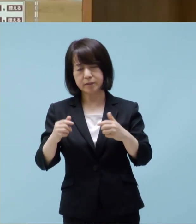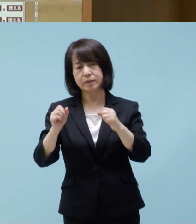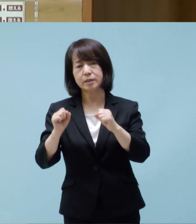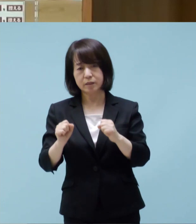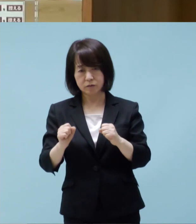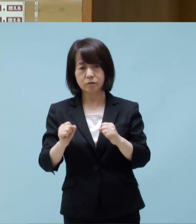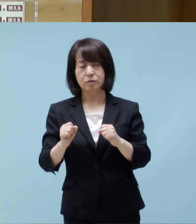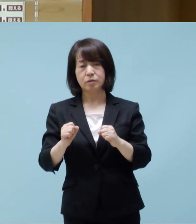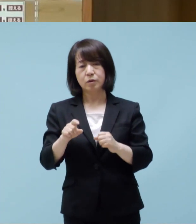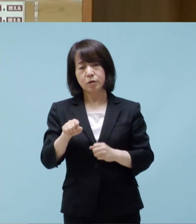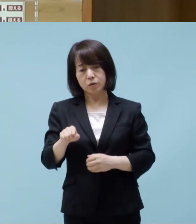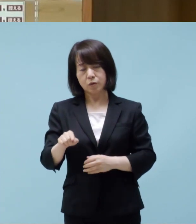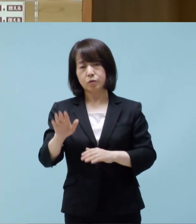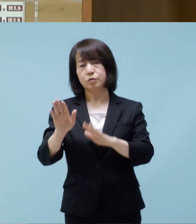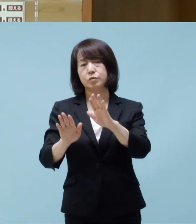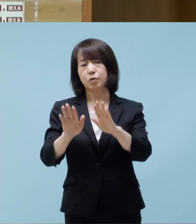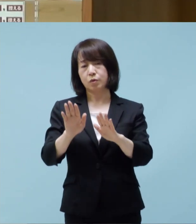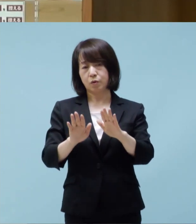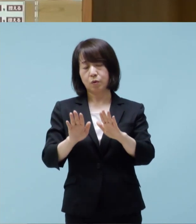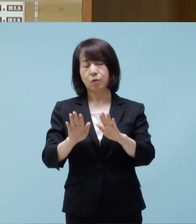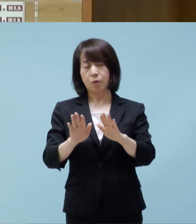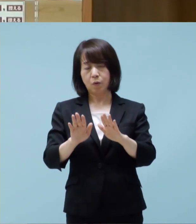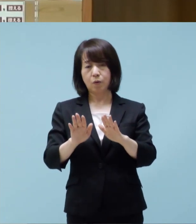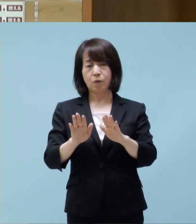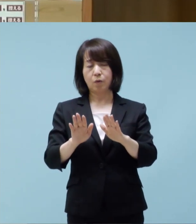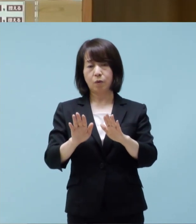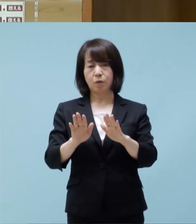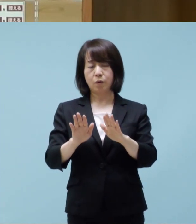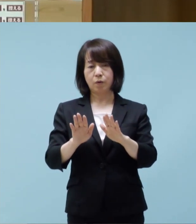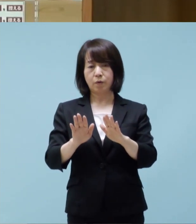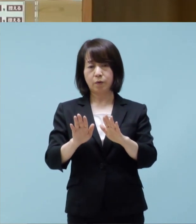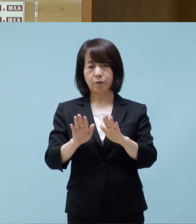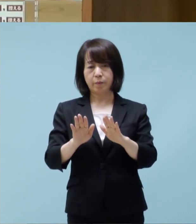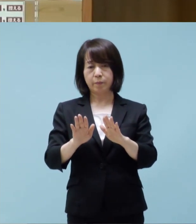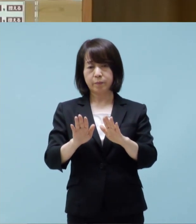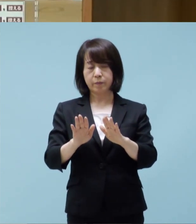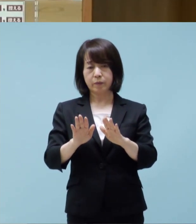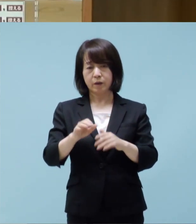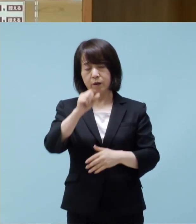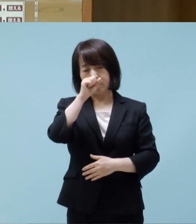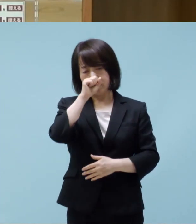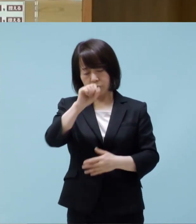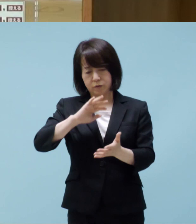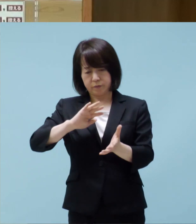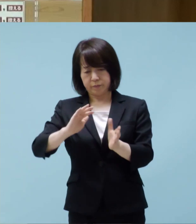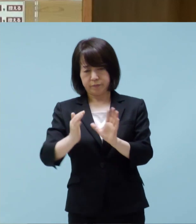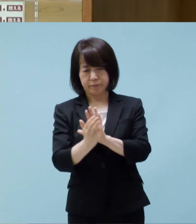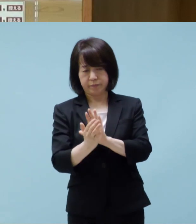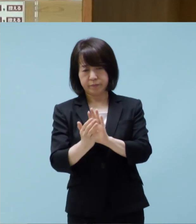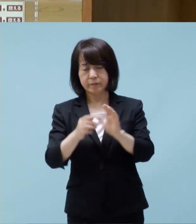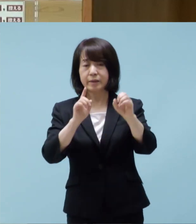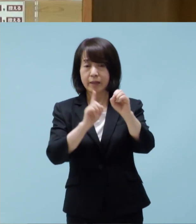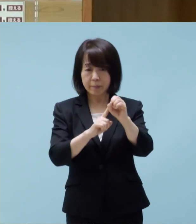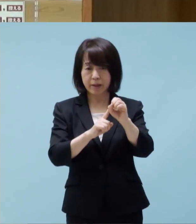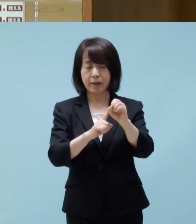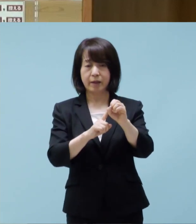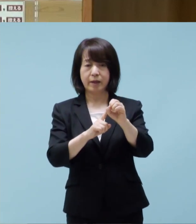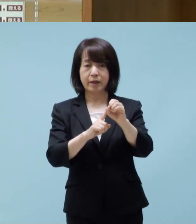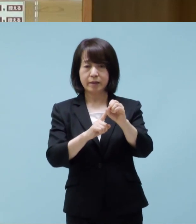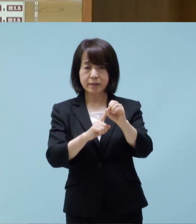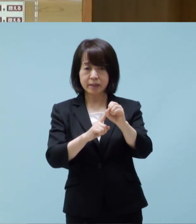ね、少しでも改善をしていくためにですね、懸命に各医療従事者の